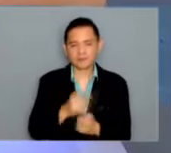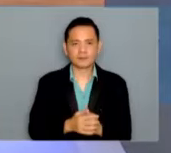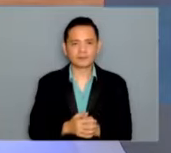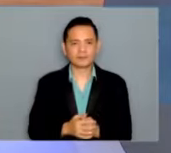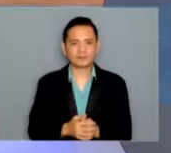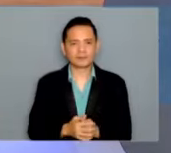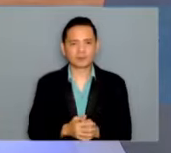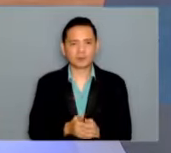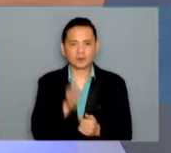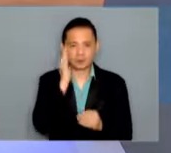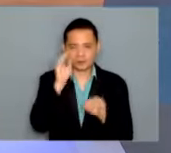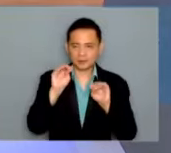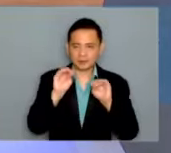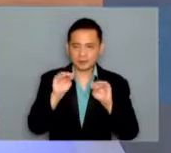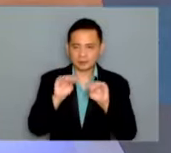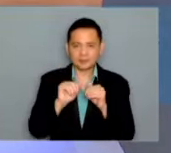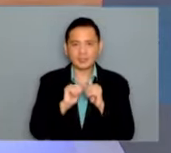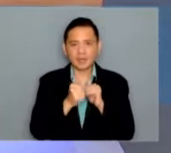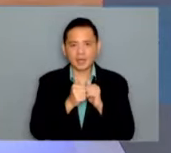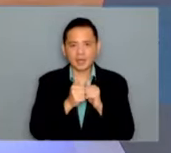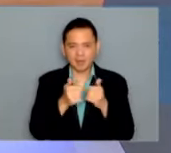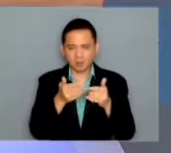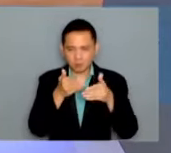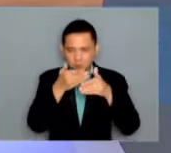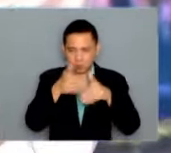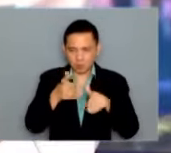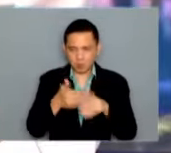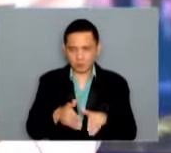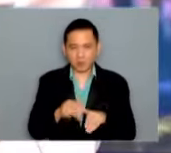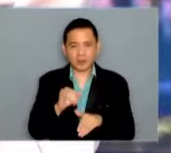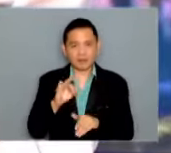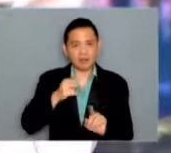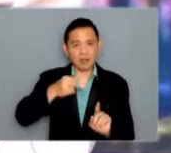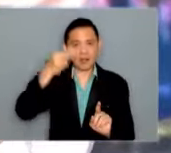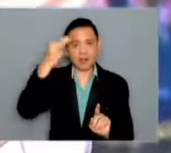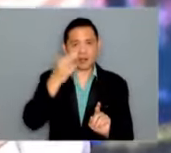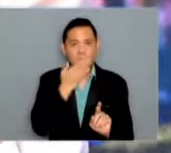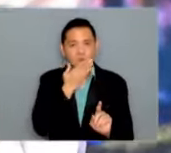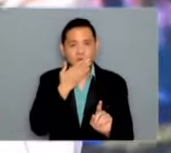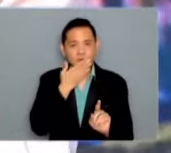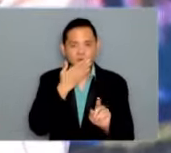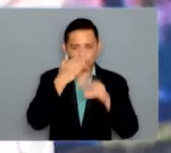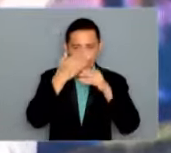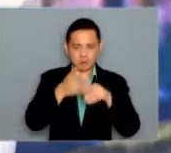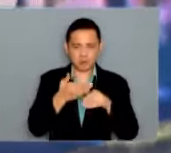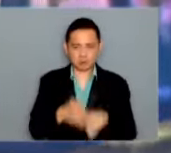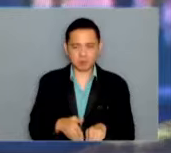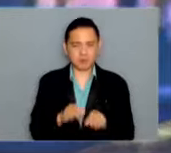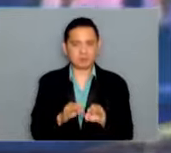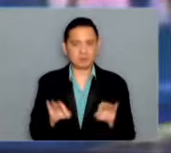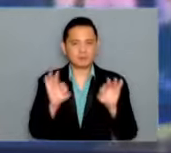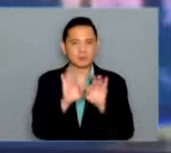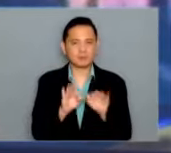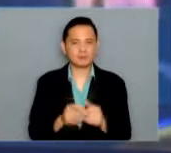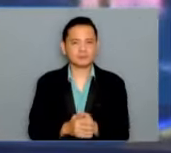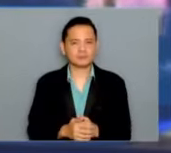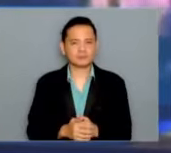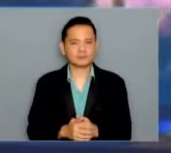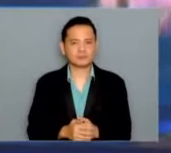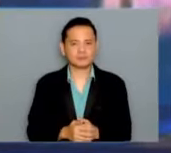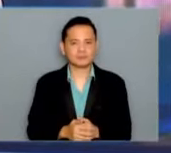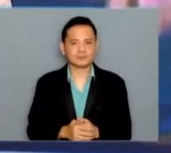yung mga kapatid natin ngayon kung paano magpoportion kung medyo tumatas yung sugar nyo. Uh-huh. At saka doon naman sa mga gusto lang din talaga ng treat. So, medyo mataas yung ano